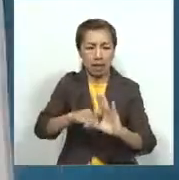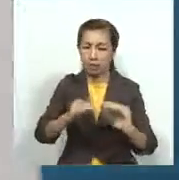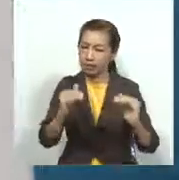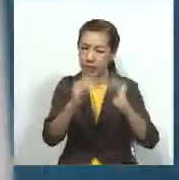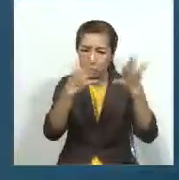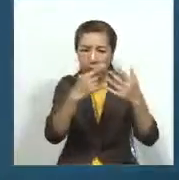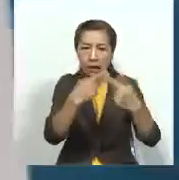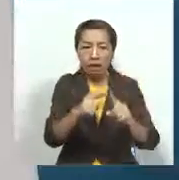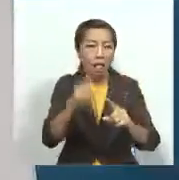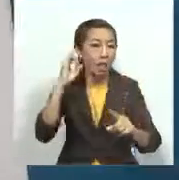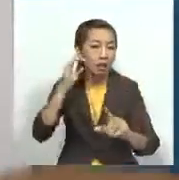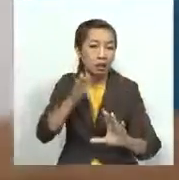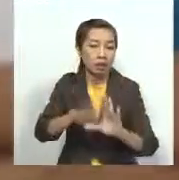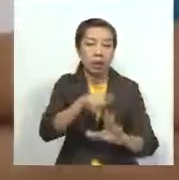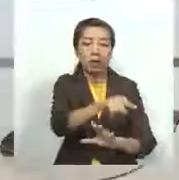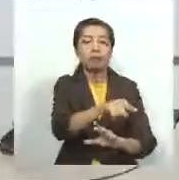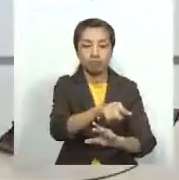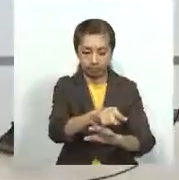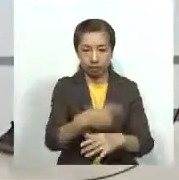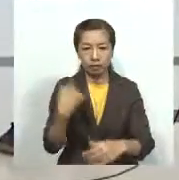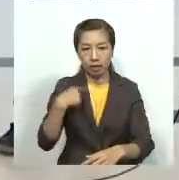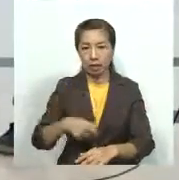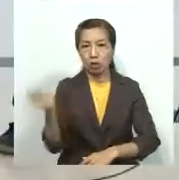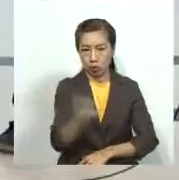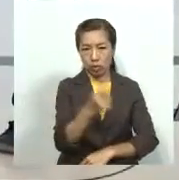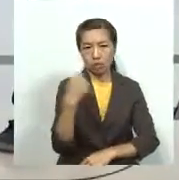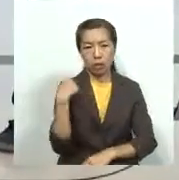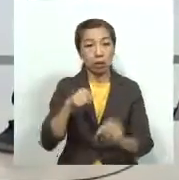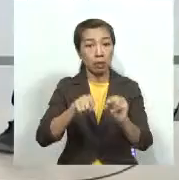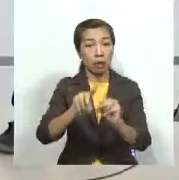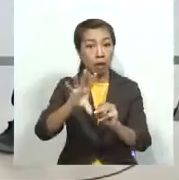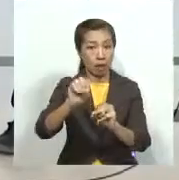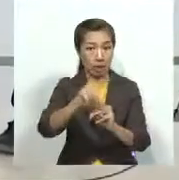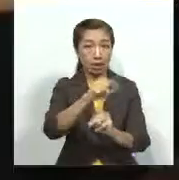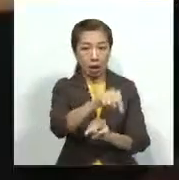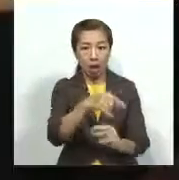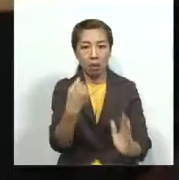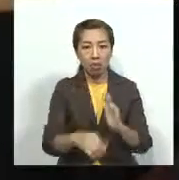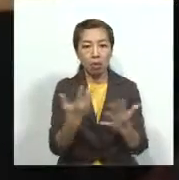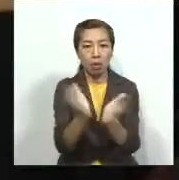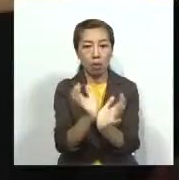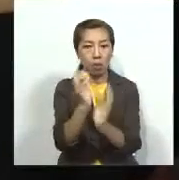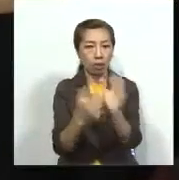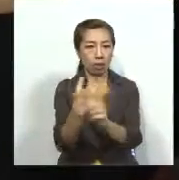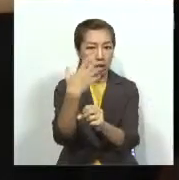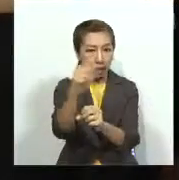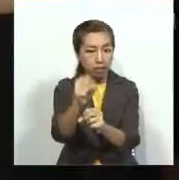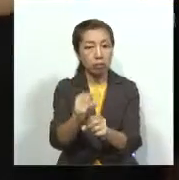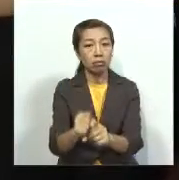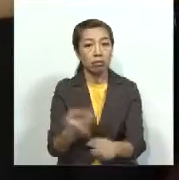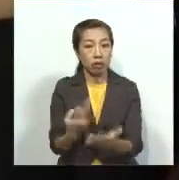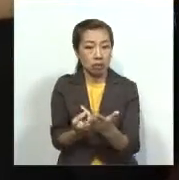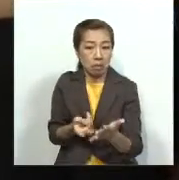นลงสมัครตามมาตรา151ของกฎหมายเลือกตั้งส.ส.นั้นต้องระวังโทษจำคุกสูงสุด10ปีแล้วก็ปรับตั้ง